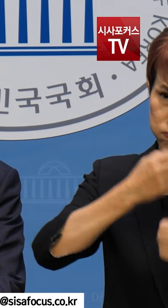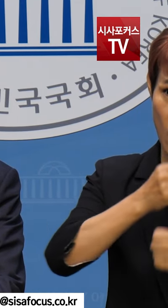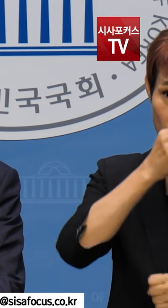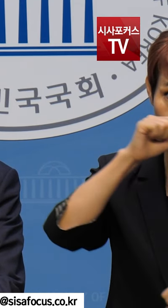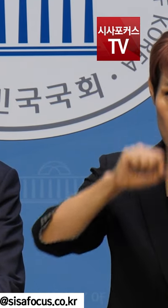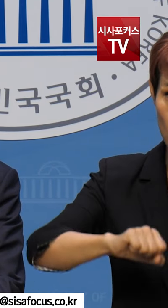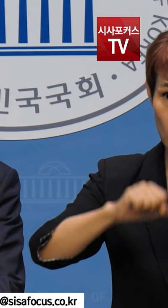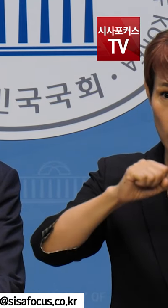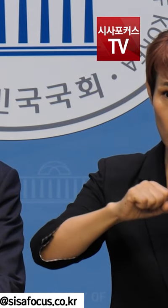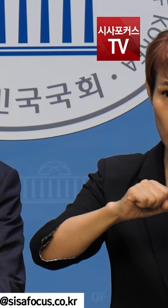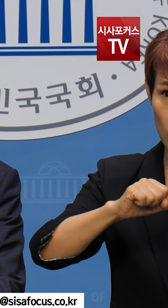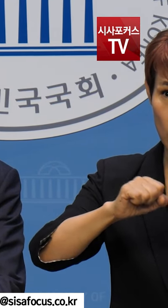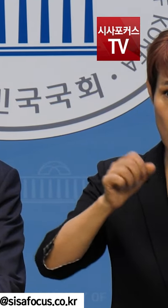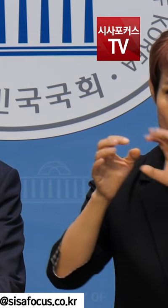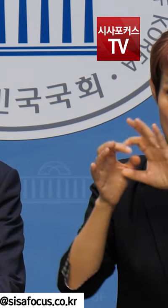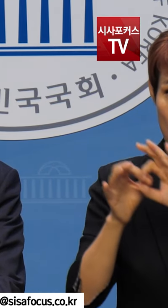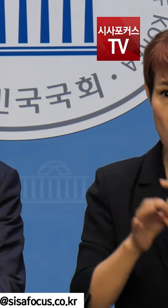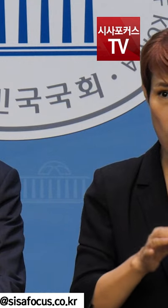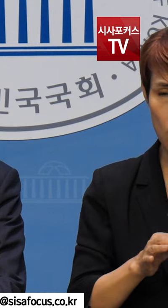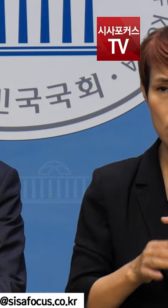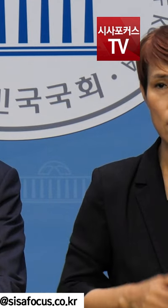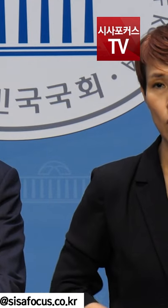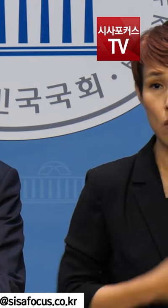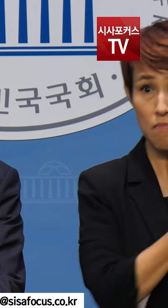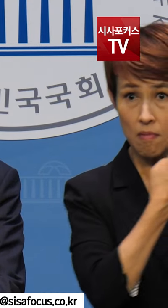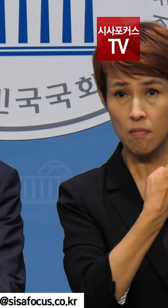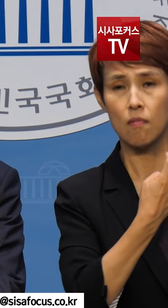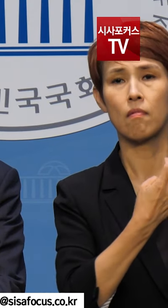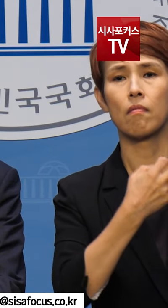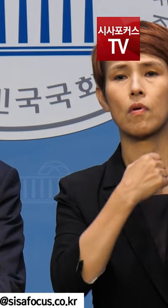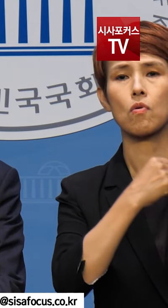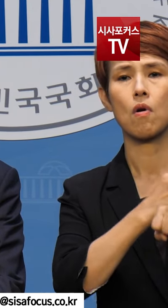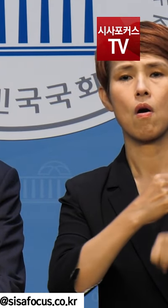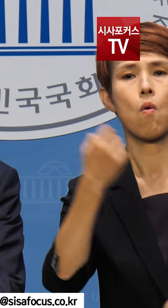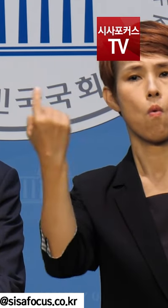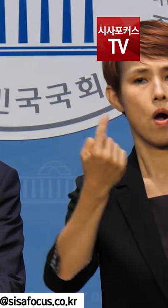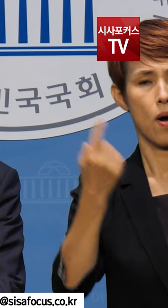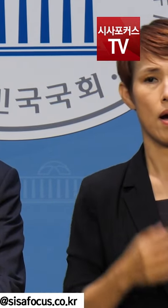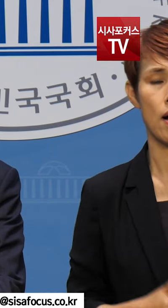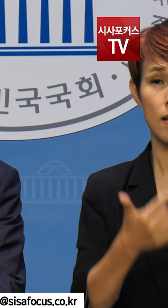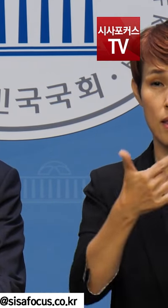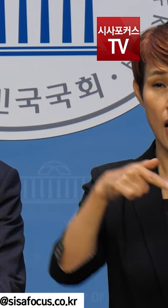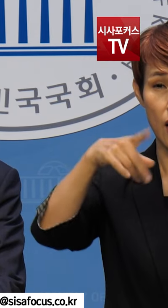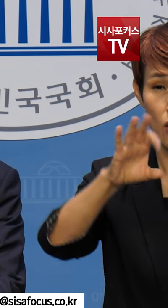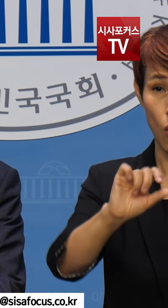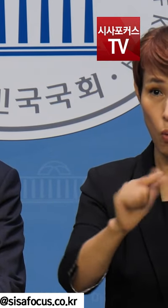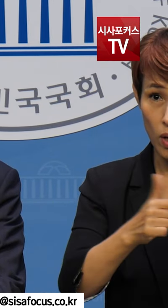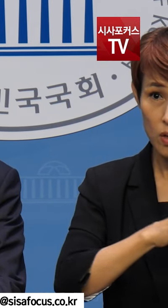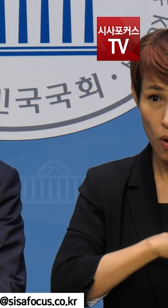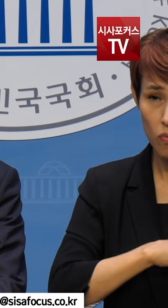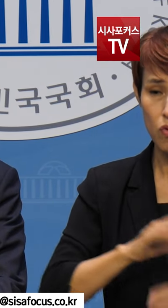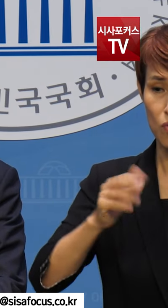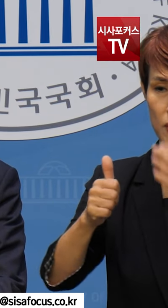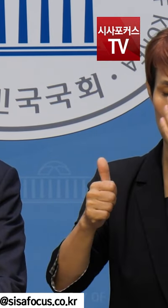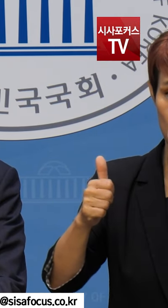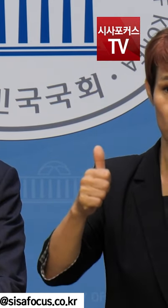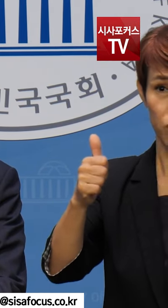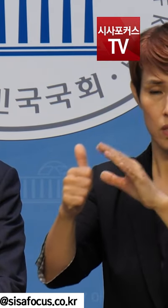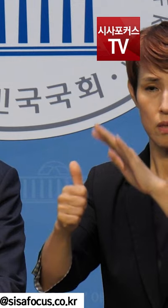태도를 계속해 나간다면 탄핵은 현실이 될 것입니다. 나경원 의원은 국민에 대한 모독